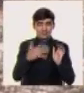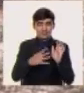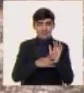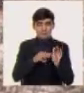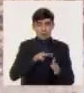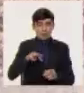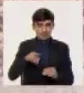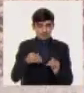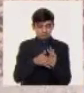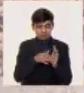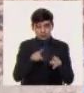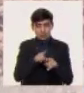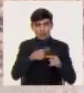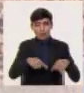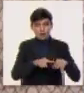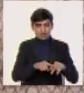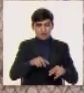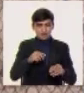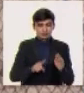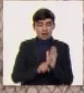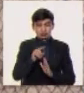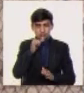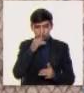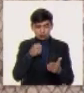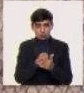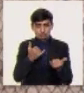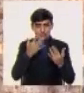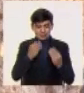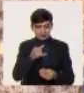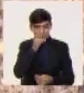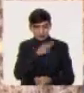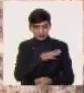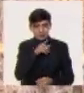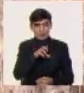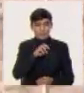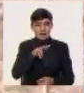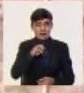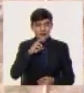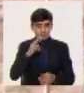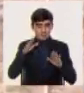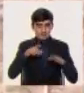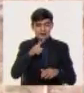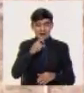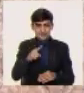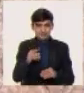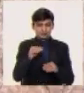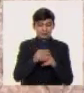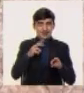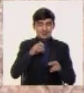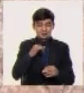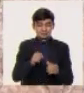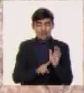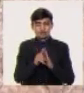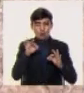тенге on по словам заказчиков объект не могли запустить до сегодняшнего дня так как для врезки в газопровод и для его запуска необходимо было